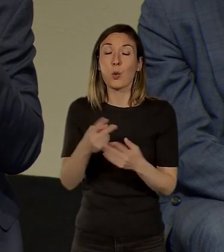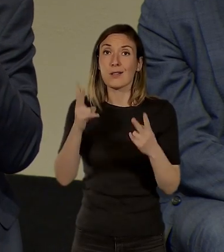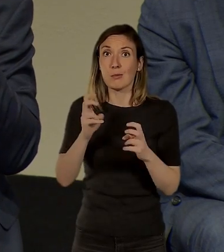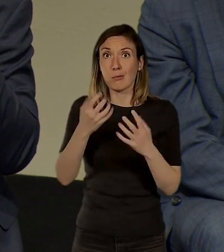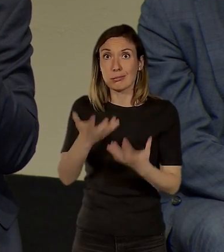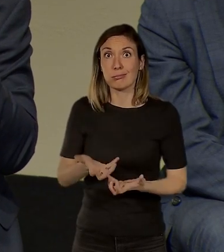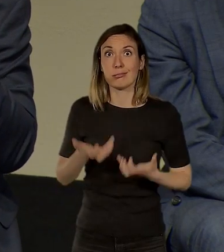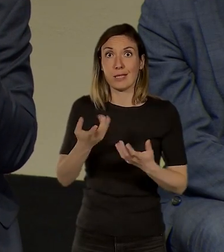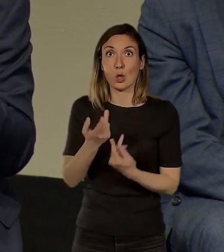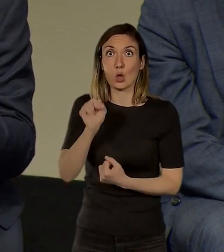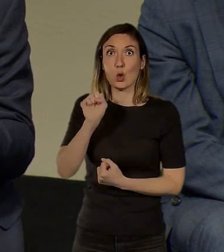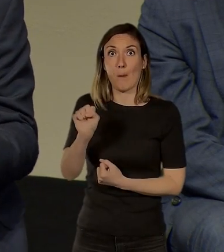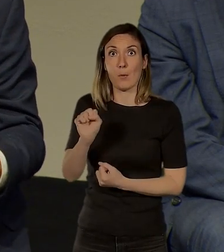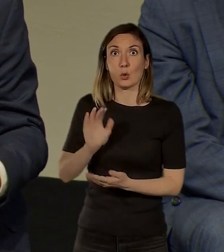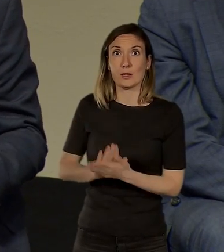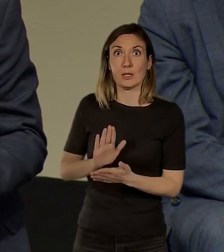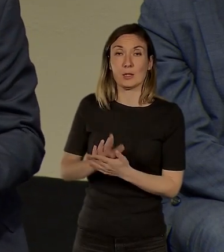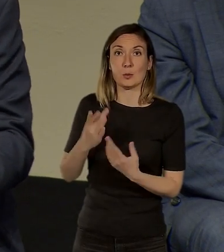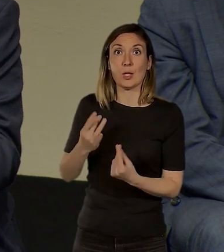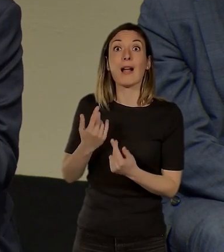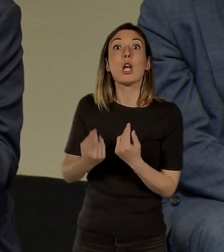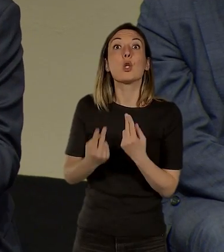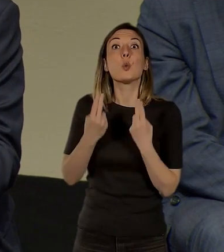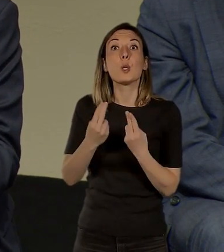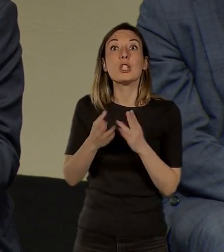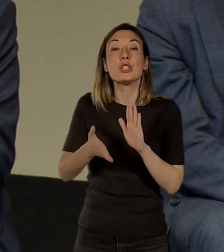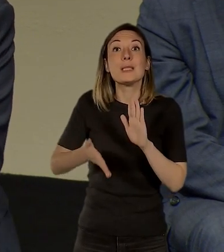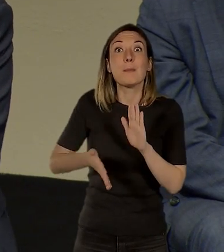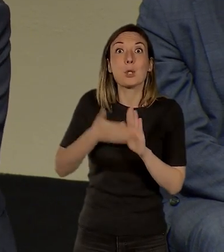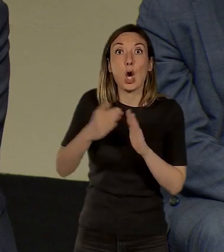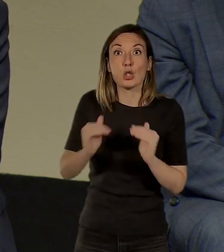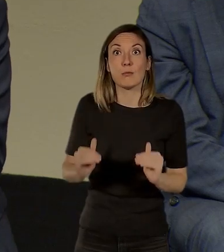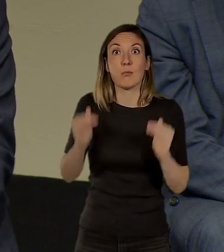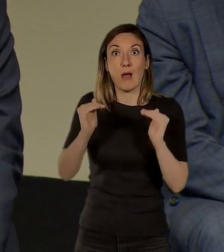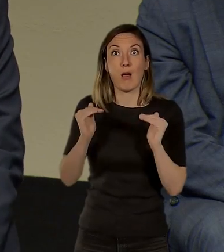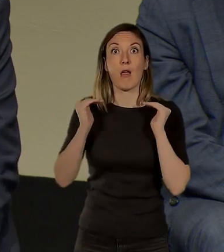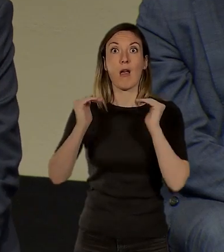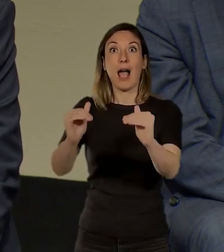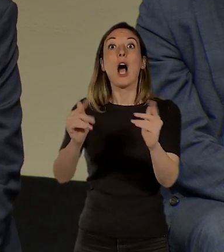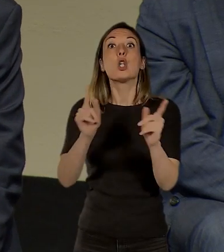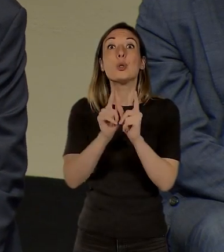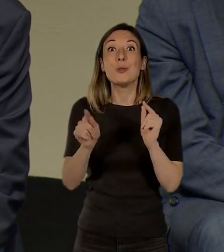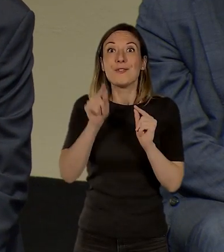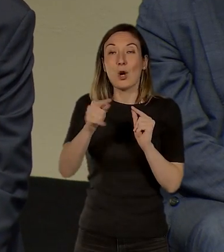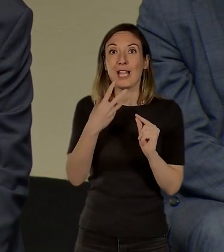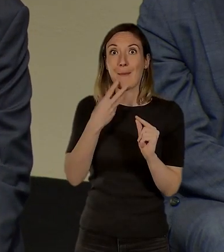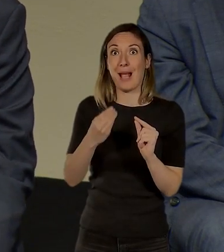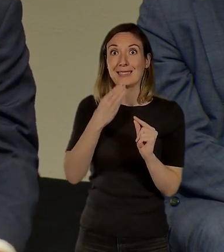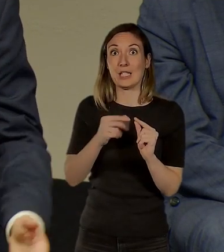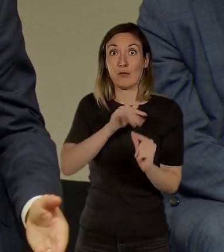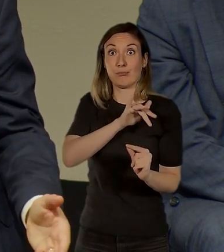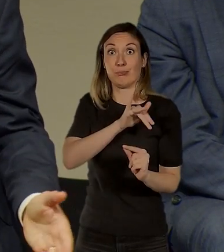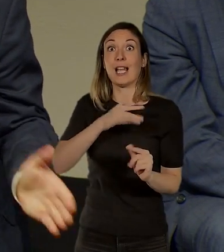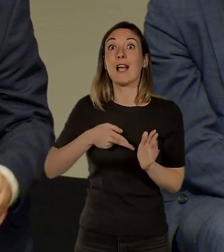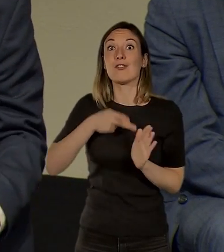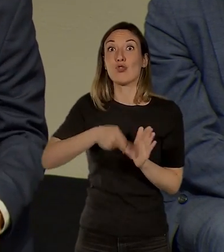ale její hlavní důvod té vysutosti je, že překonává tu železnici na Masaryčku. A ta věc se skutečně